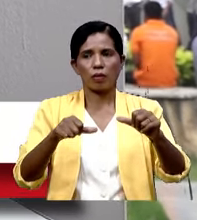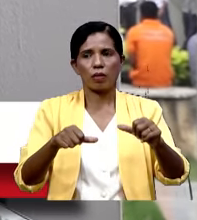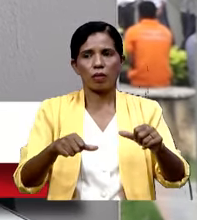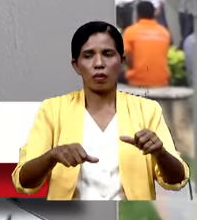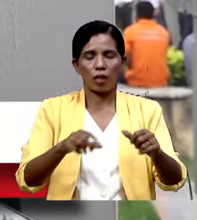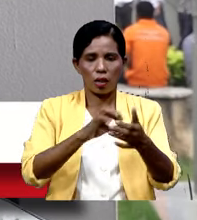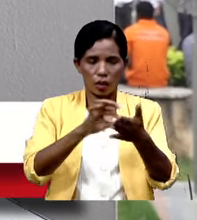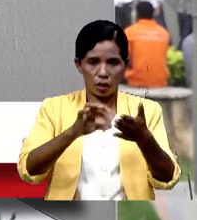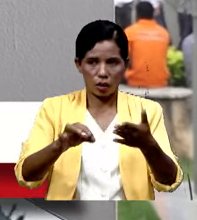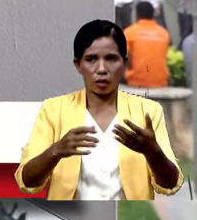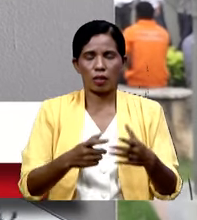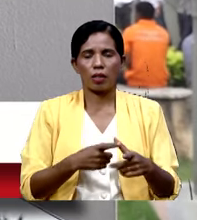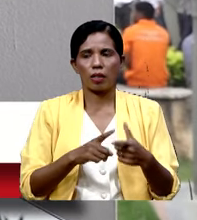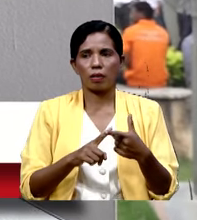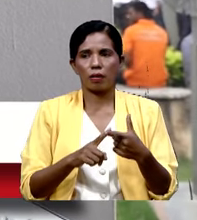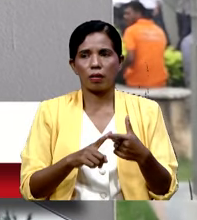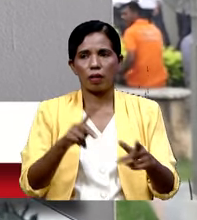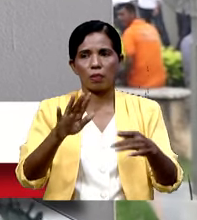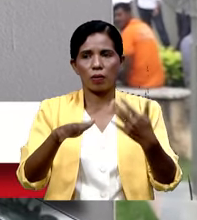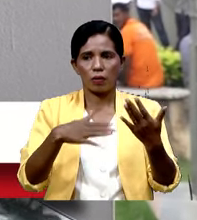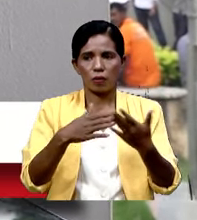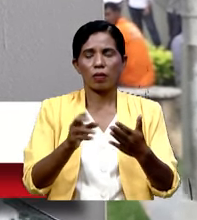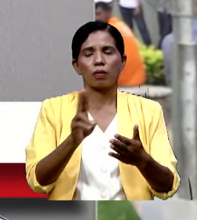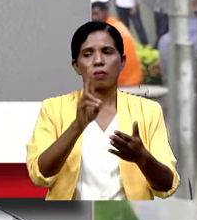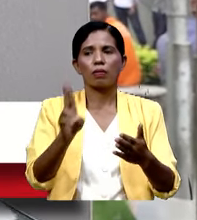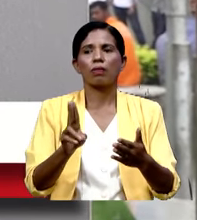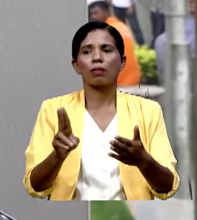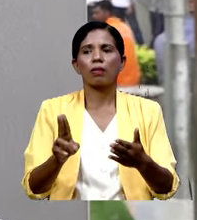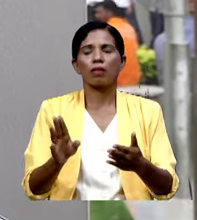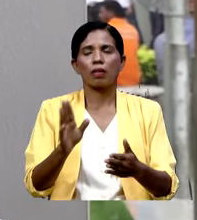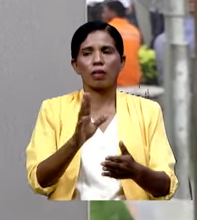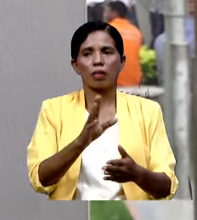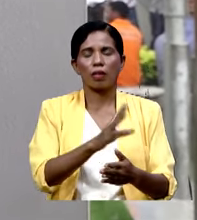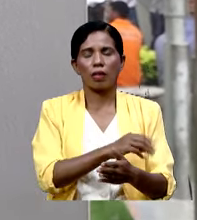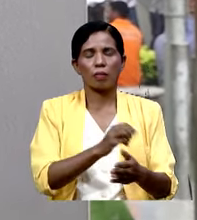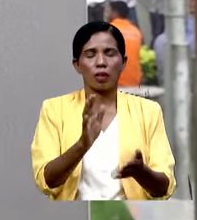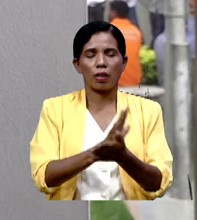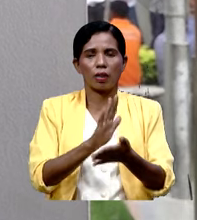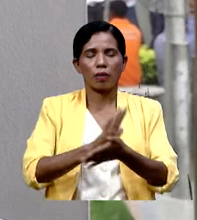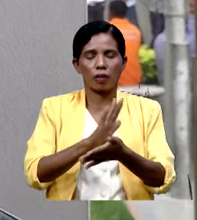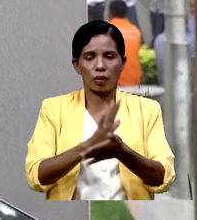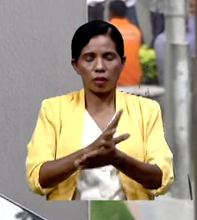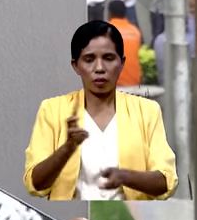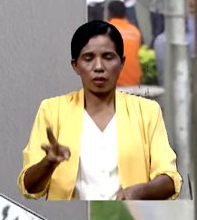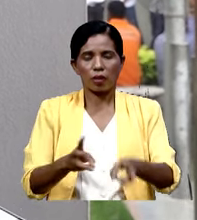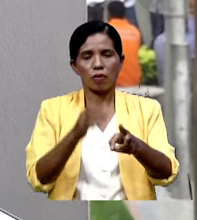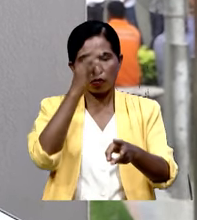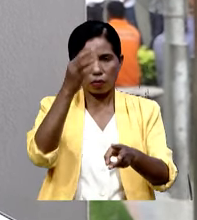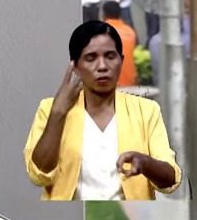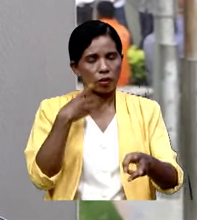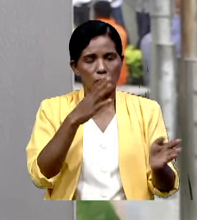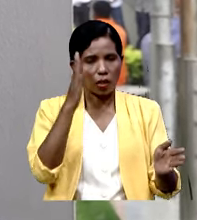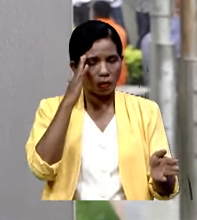manual. Nebe mak emo totu kar kupon ia dalang ia dal dalang. Iba oin ita si Hanoin plan wida